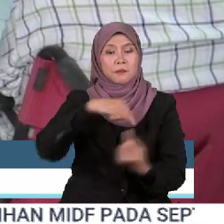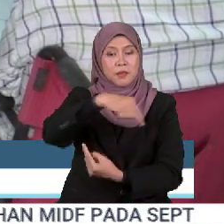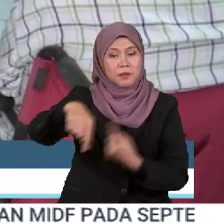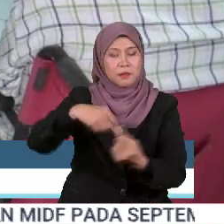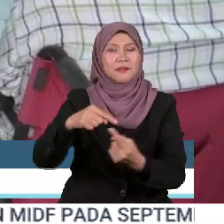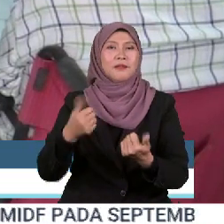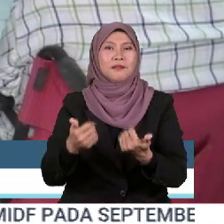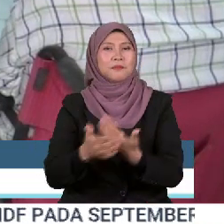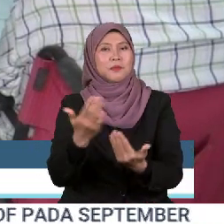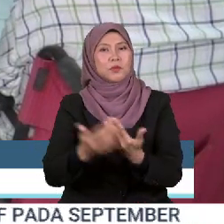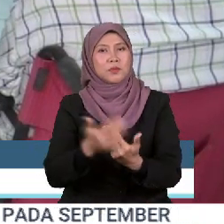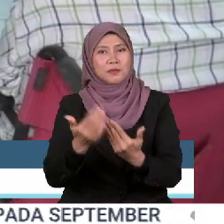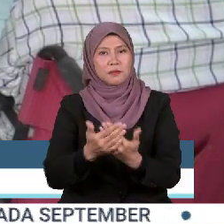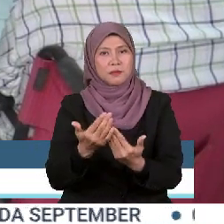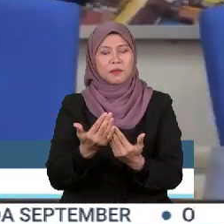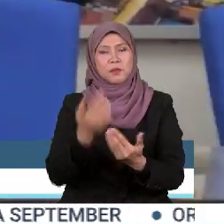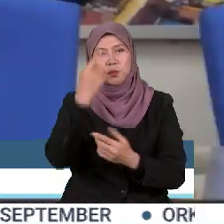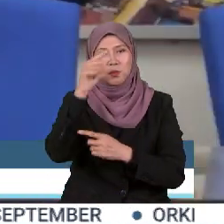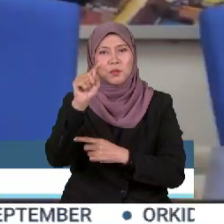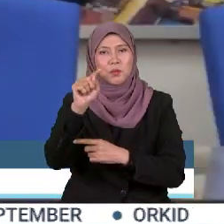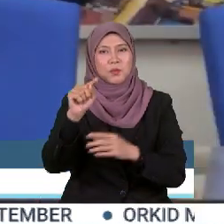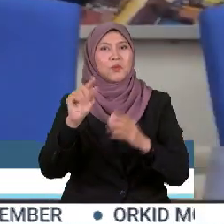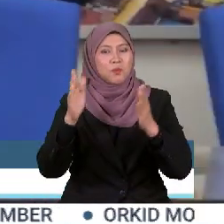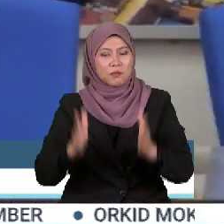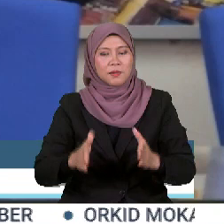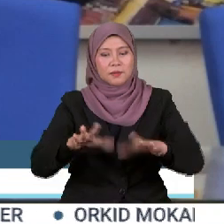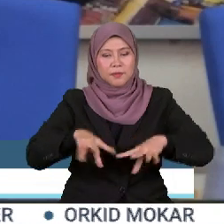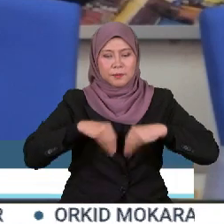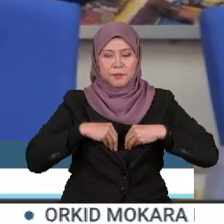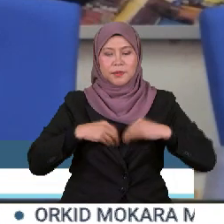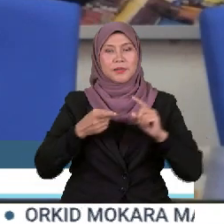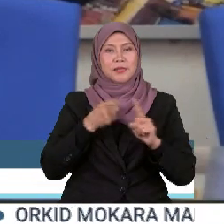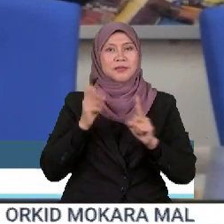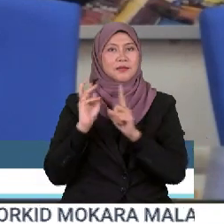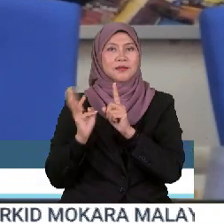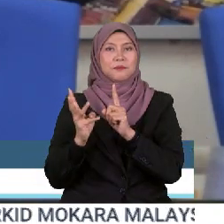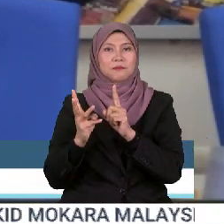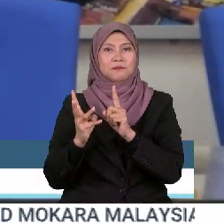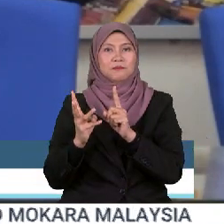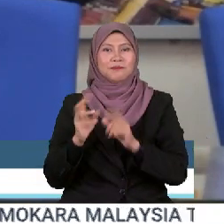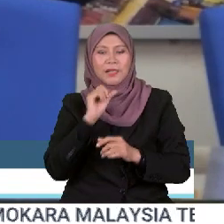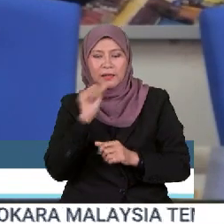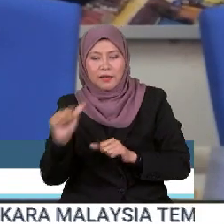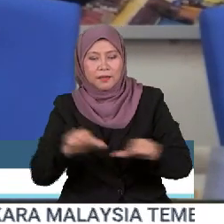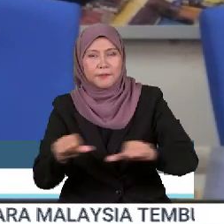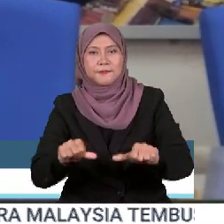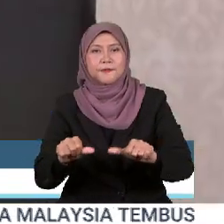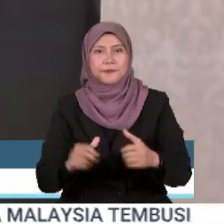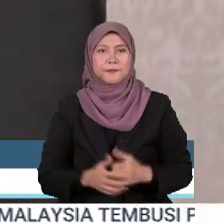memudahkan lagi lah untuk kategori penerima jgm yang tidak produktif